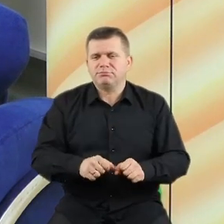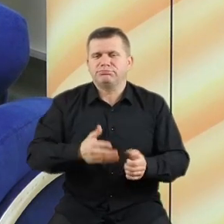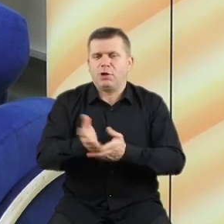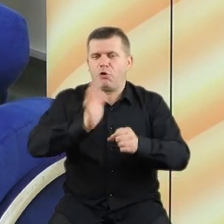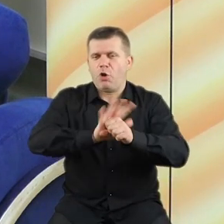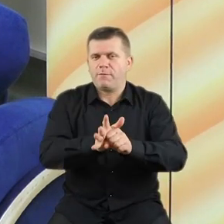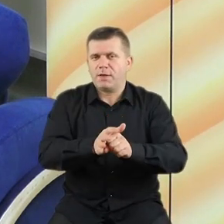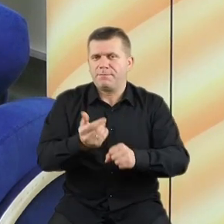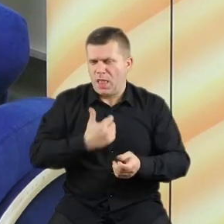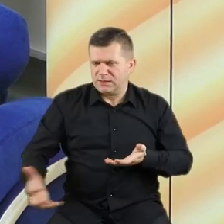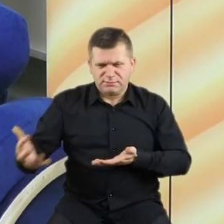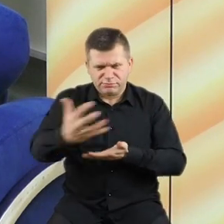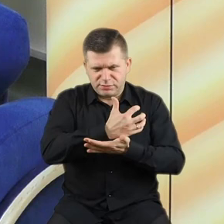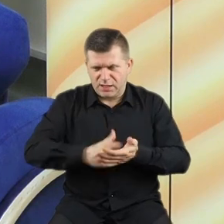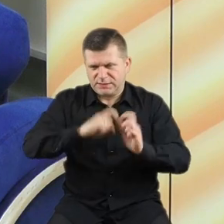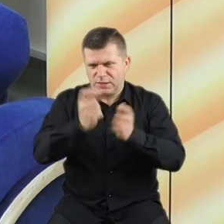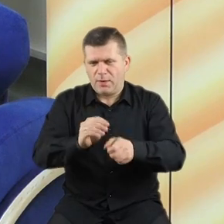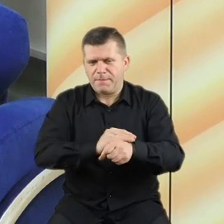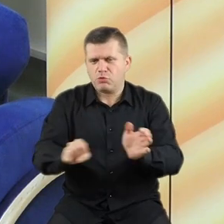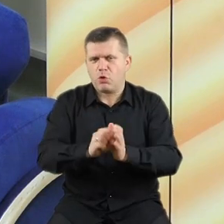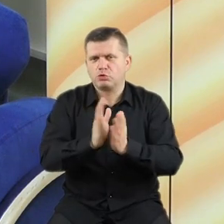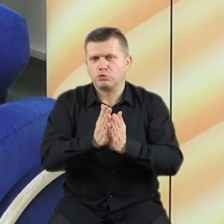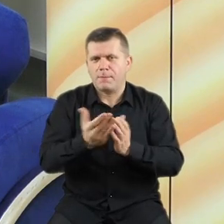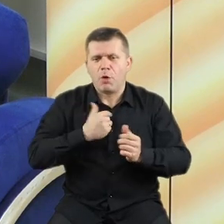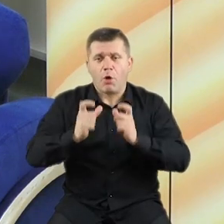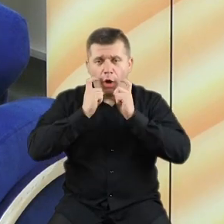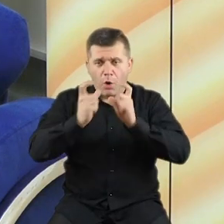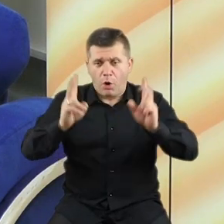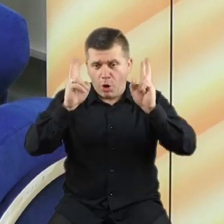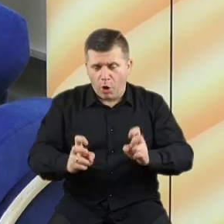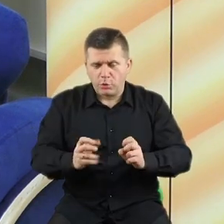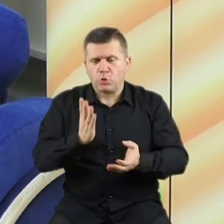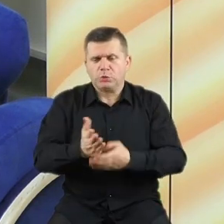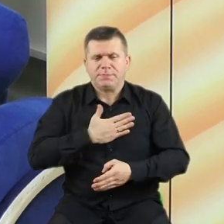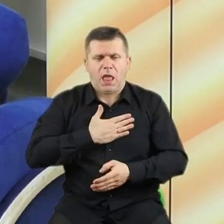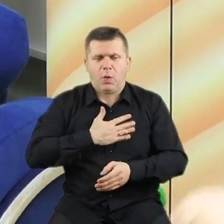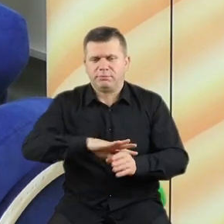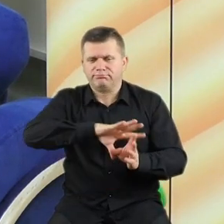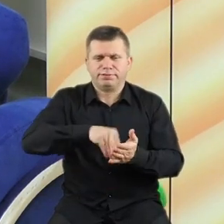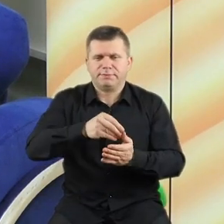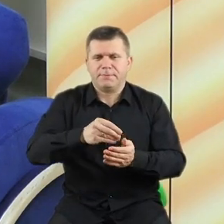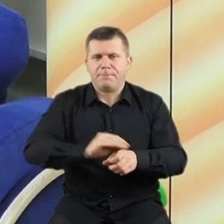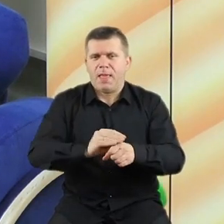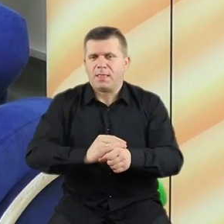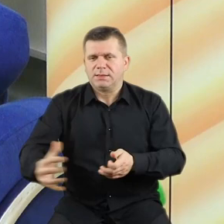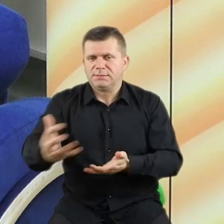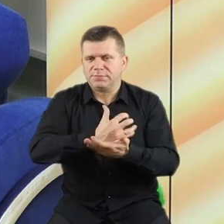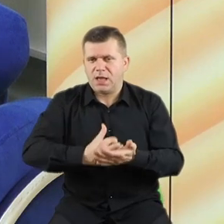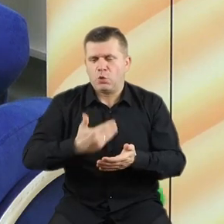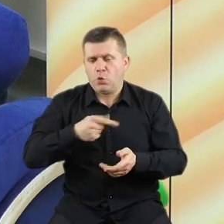bo na szczęście miałam już zebrany prawie cały materiał do książki, kiedy ogłoszono lockdown, więc i tak miałam siąść i